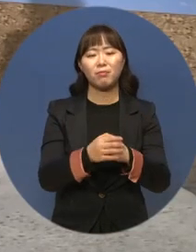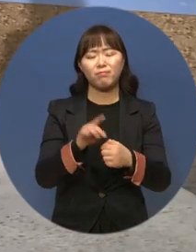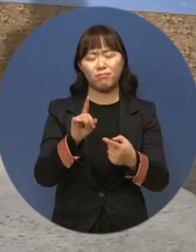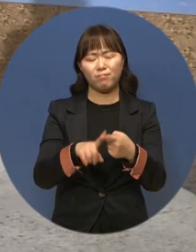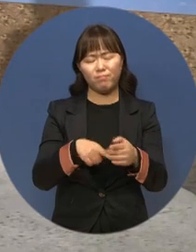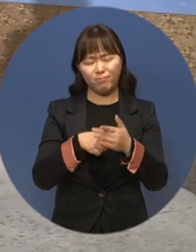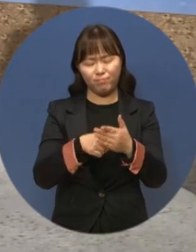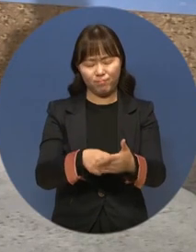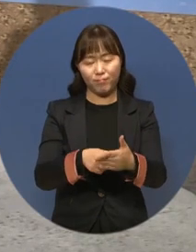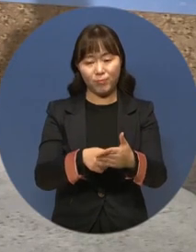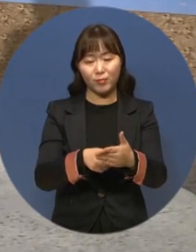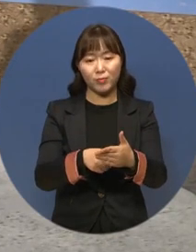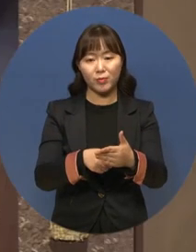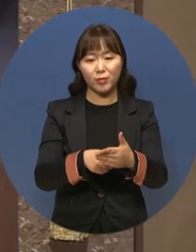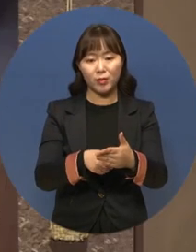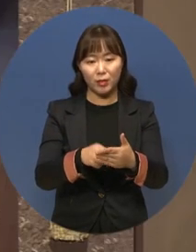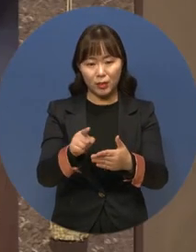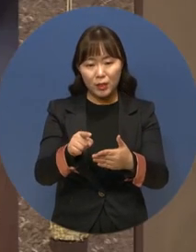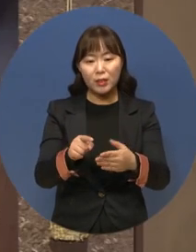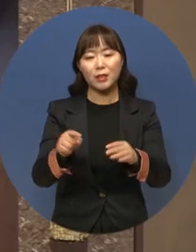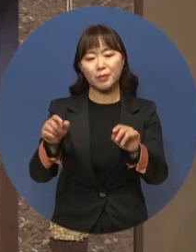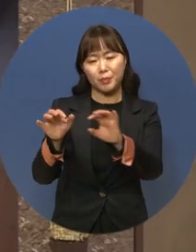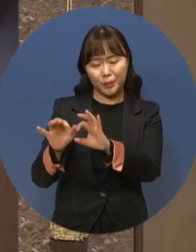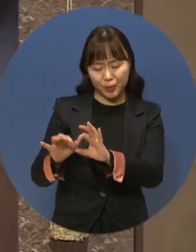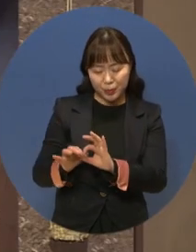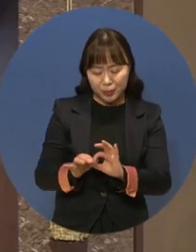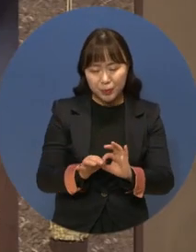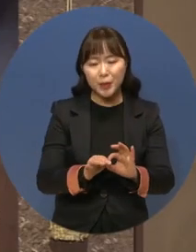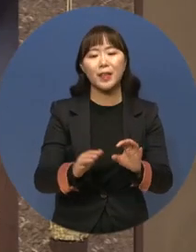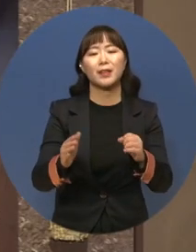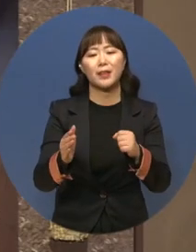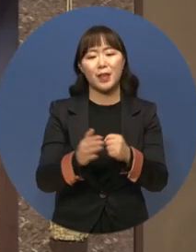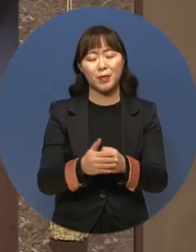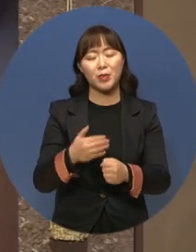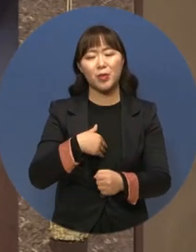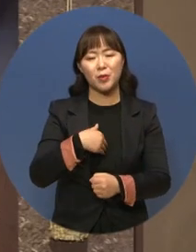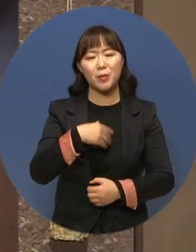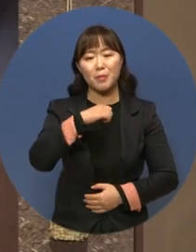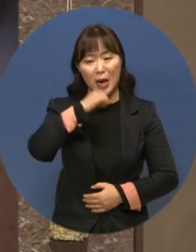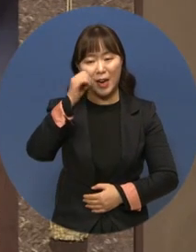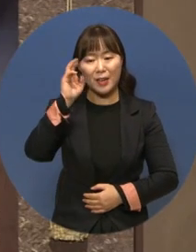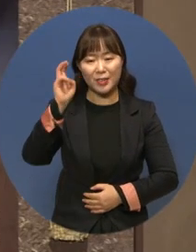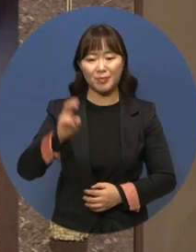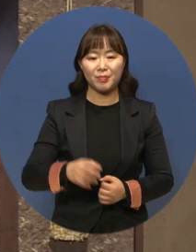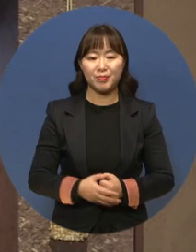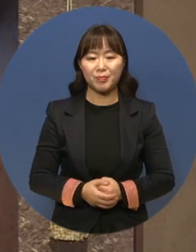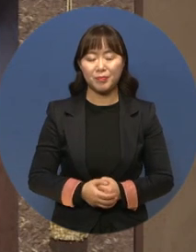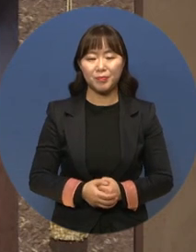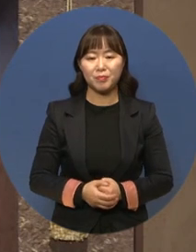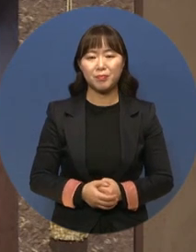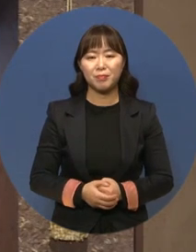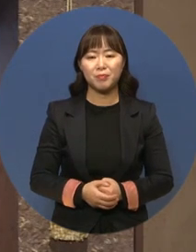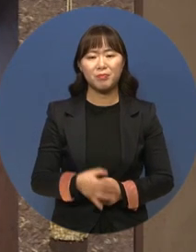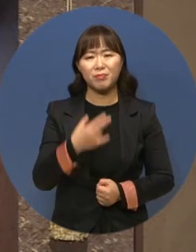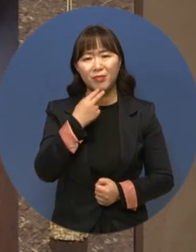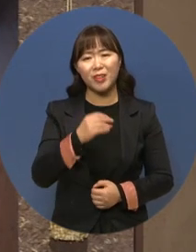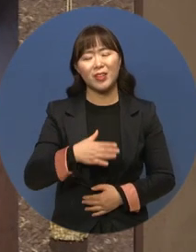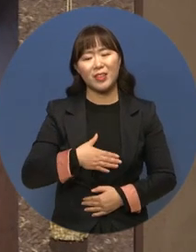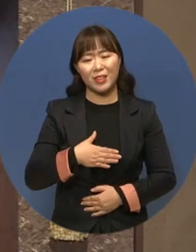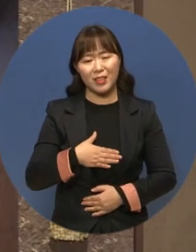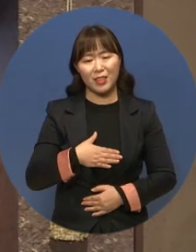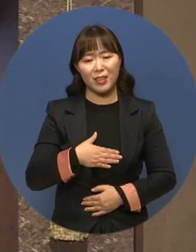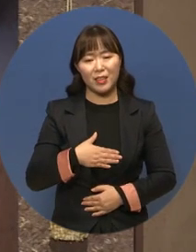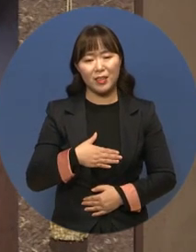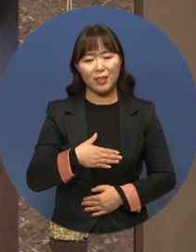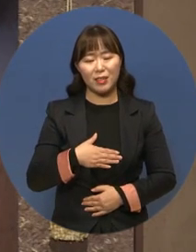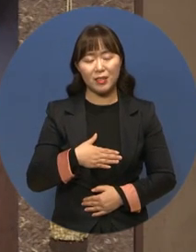못했어요. 근데 그 인맥에 의해서 네. 저는 됐다고 생각합니다. 물론 뭐 저희가 한